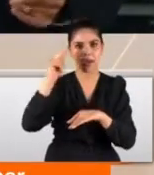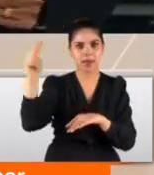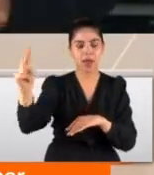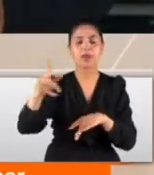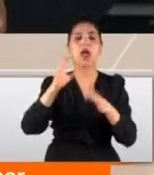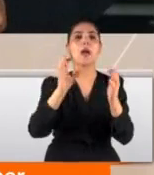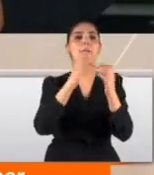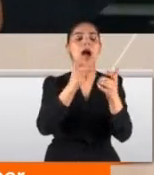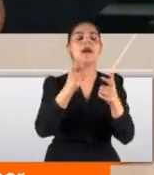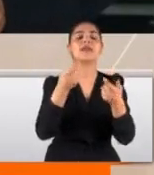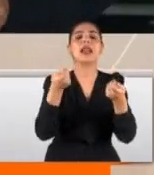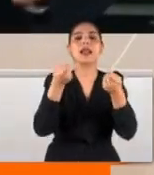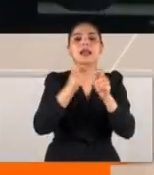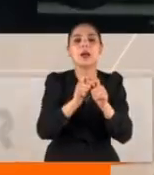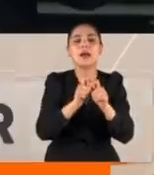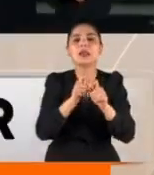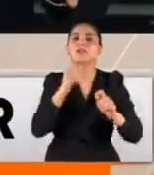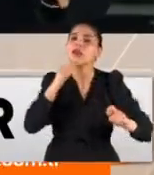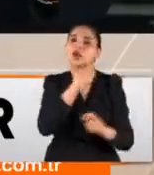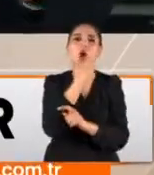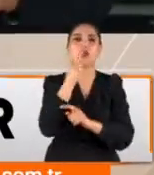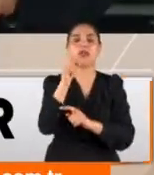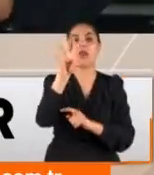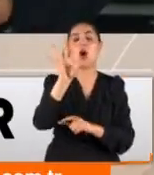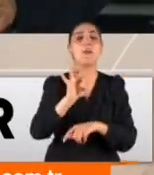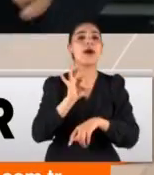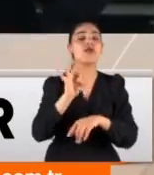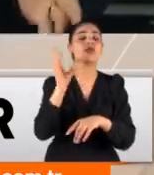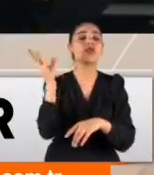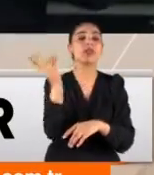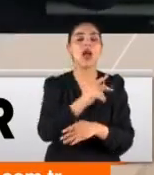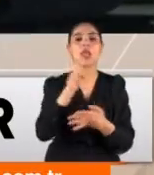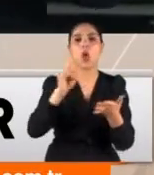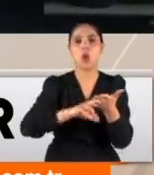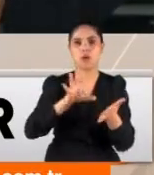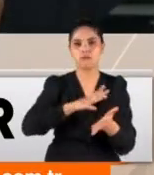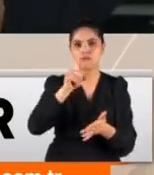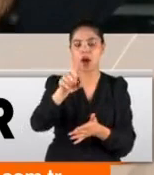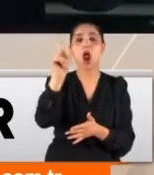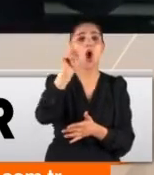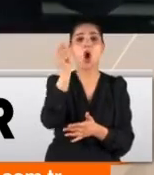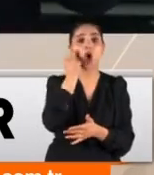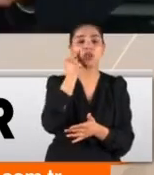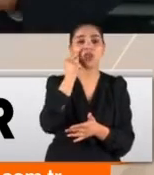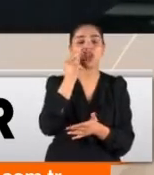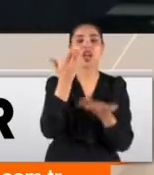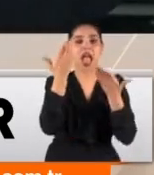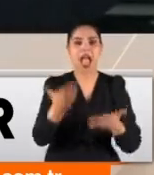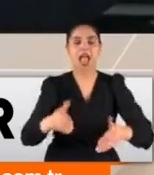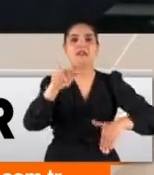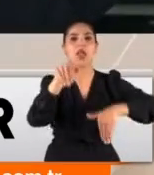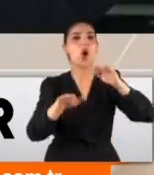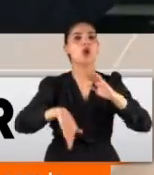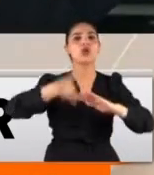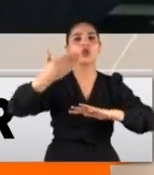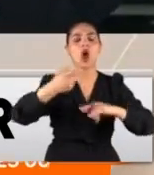partilerin kapatılmasını zorlaştırmıştır 15 üyesi bunu o Mahkemesi'nin 15 yeni ne Nazo'nun Evet oy